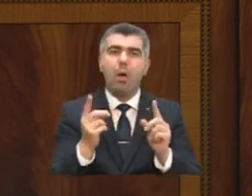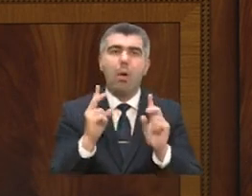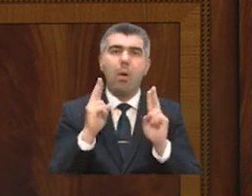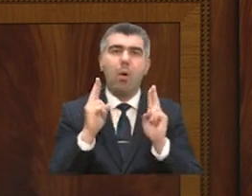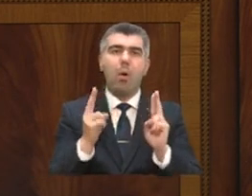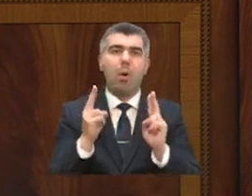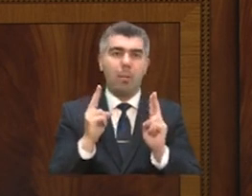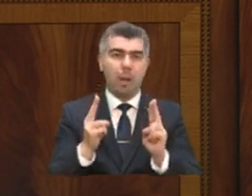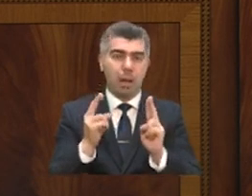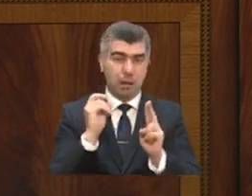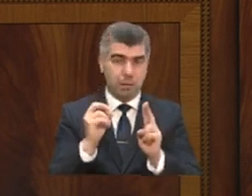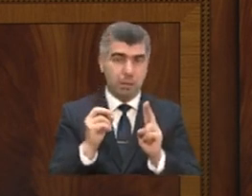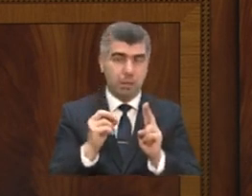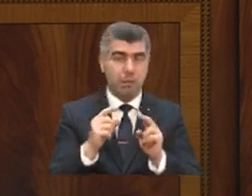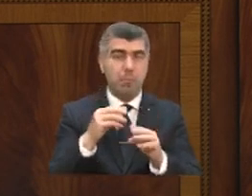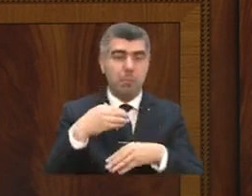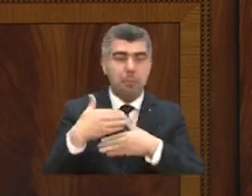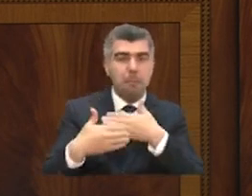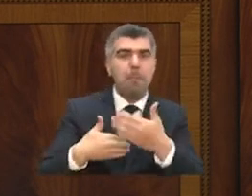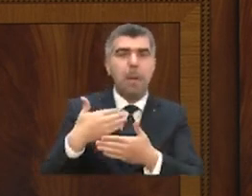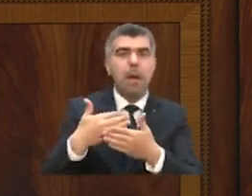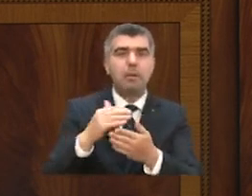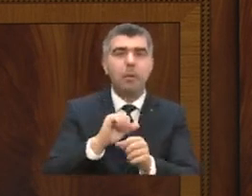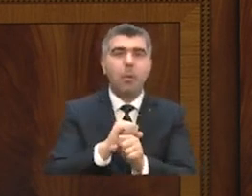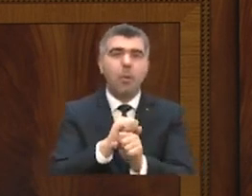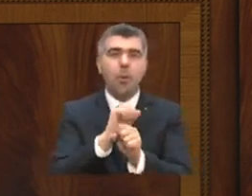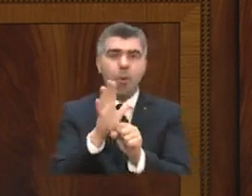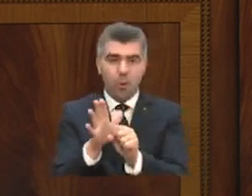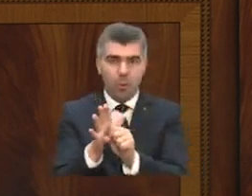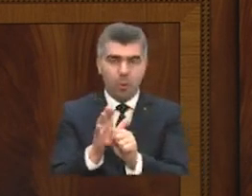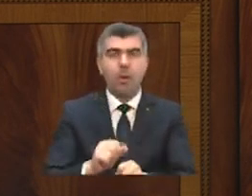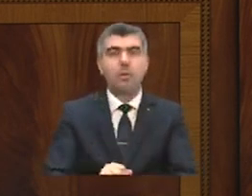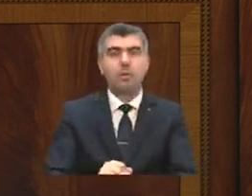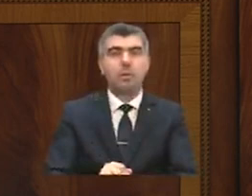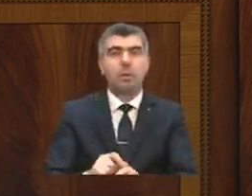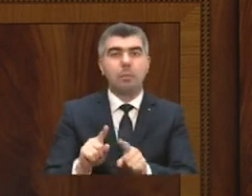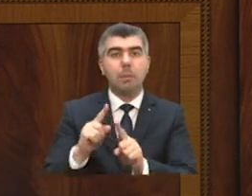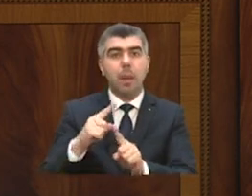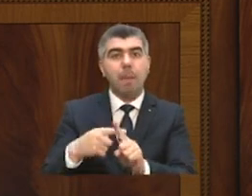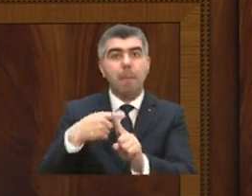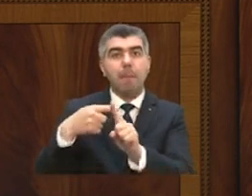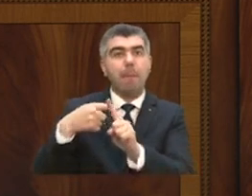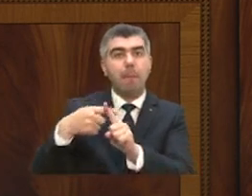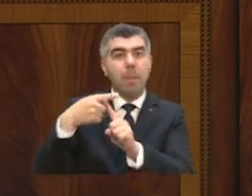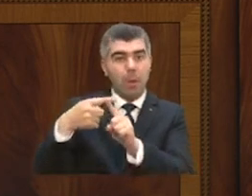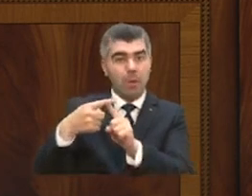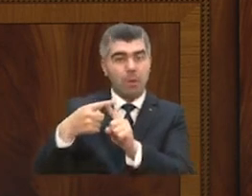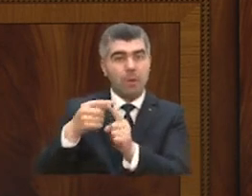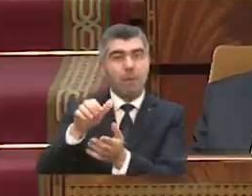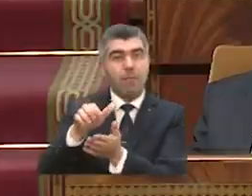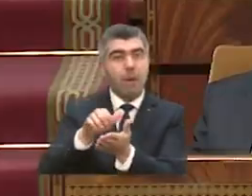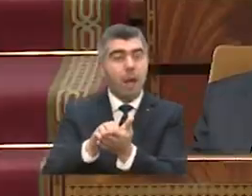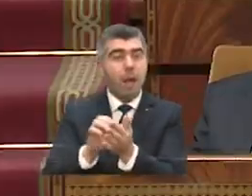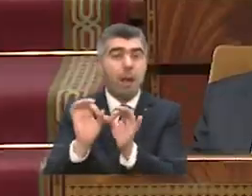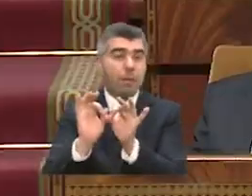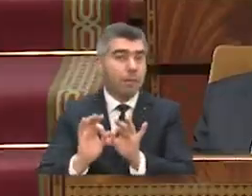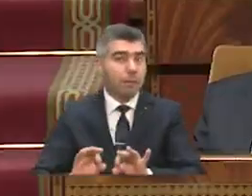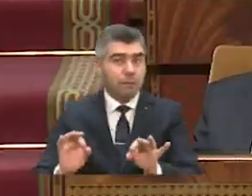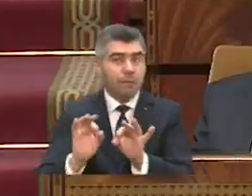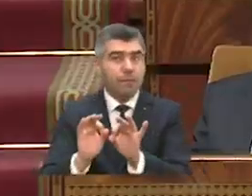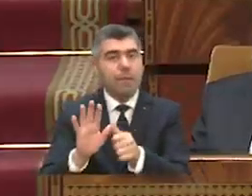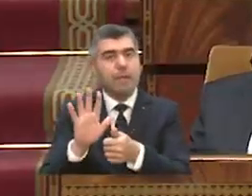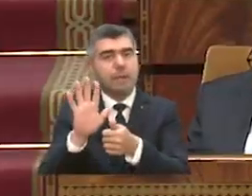عافيتها بعد الأزمة، وبذلك سجلت القيمة المضافة الغير فلاحية ارتفاعاً يناهز